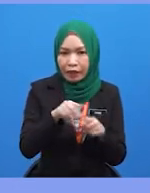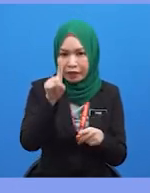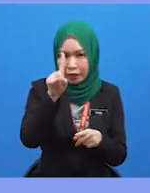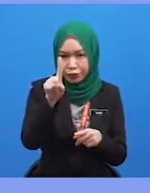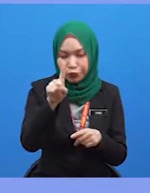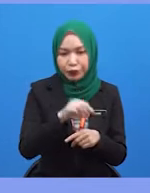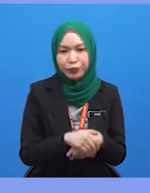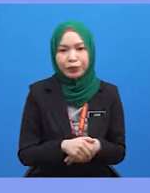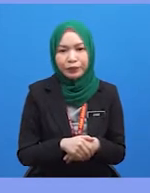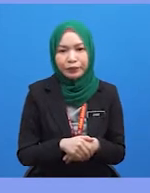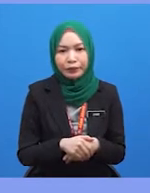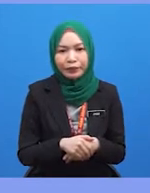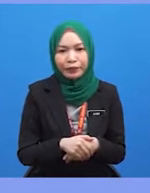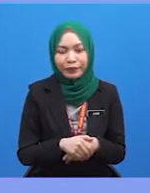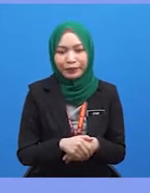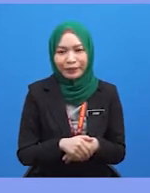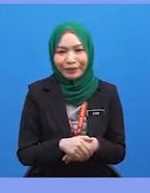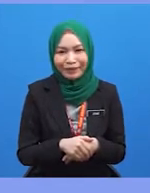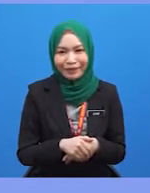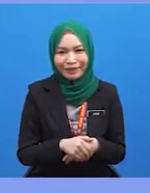markahnya 1.